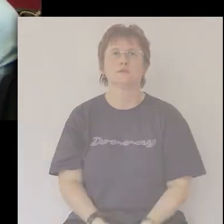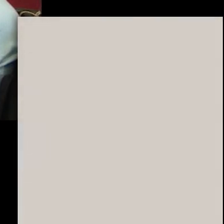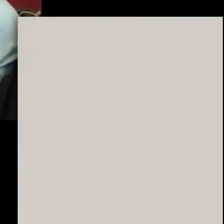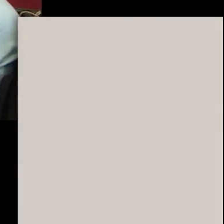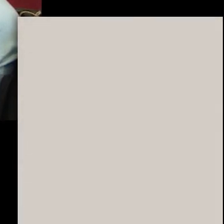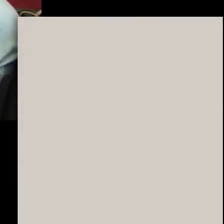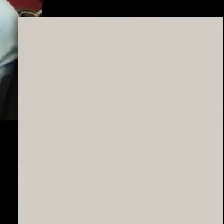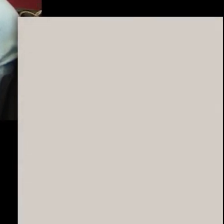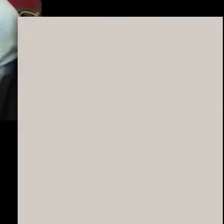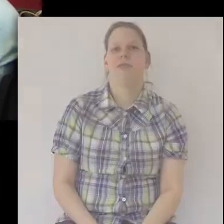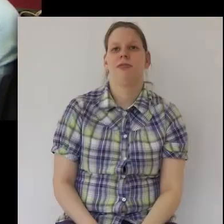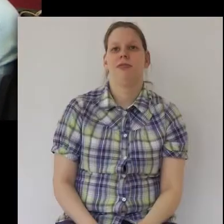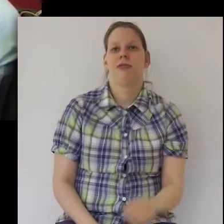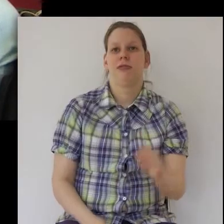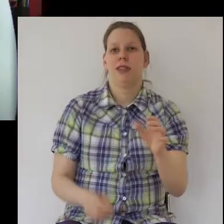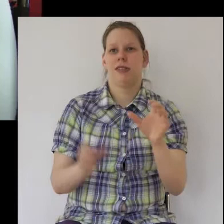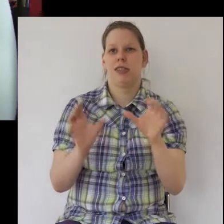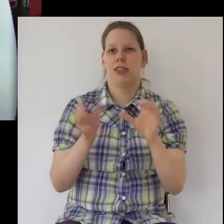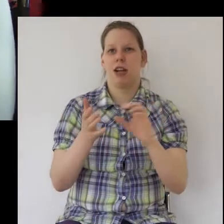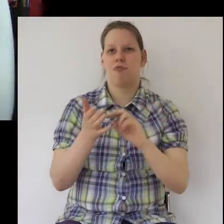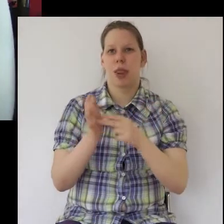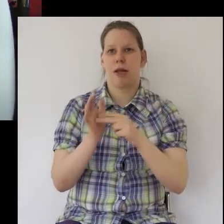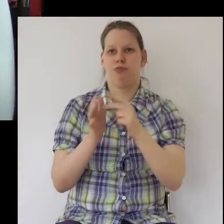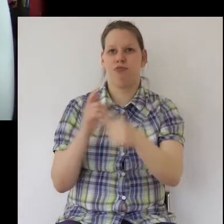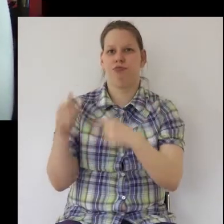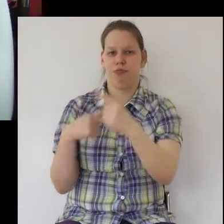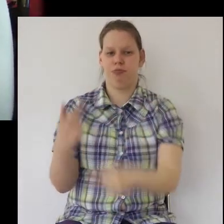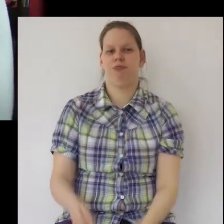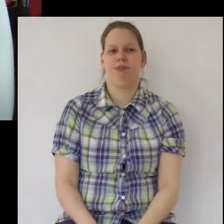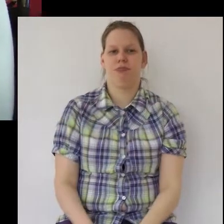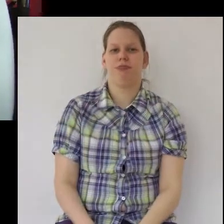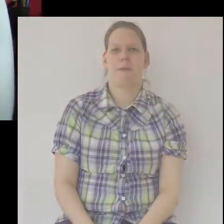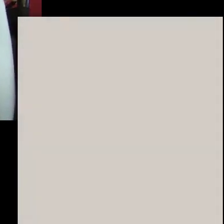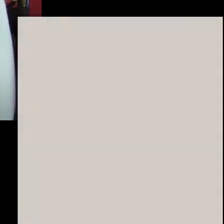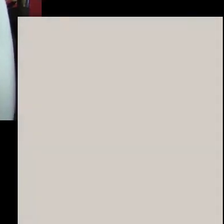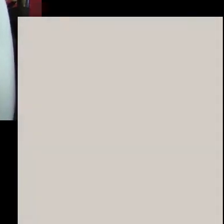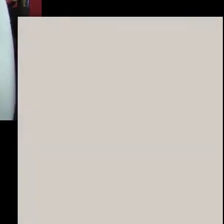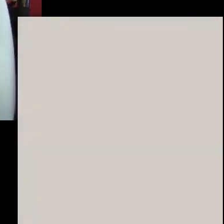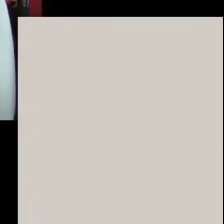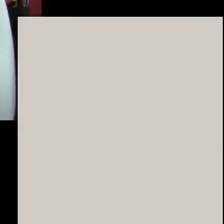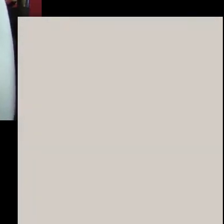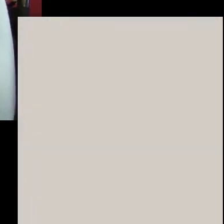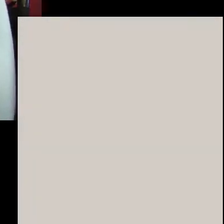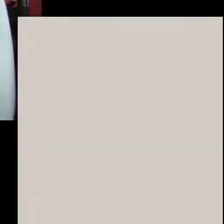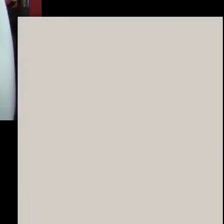was gibt's denn hier läuft gerade etwas über Politik